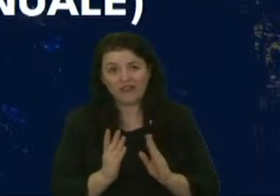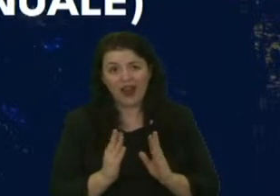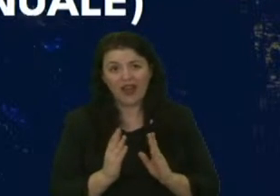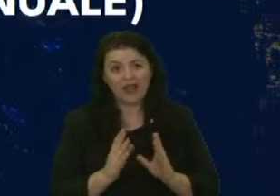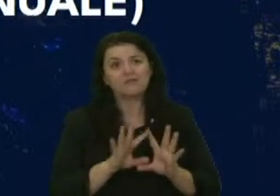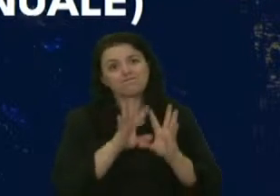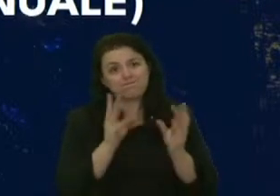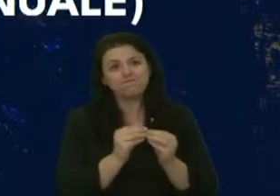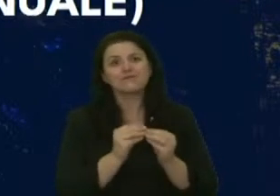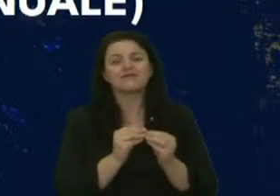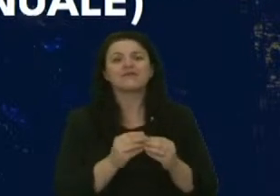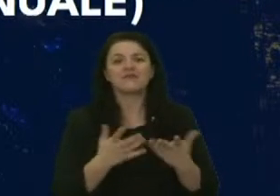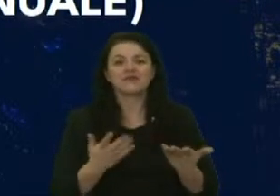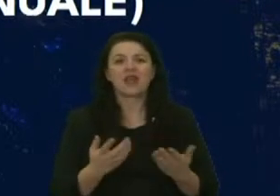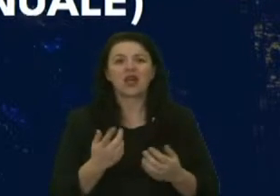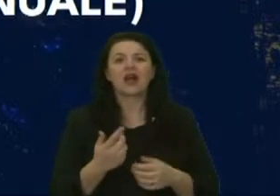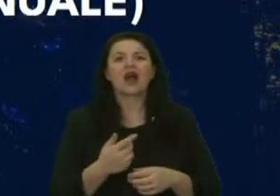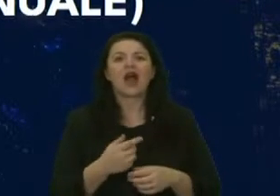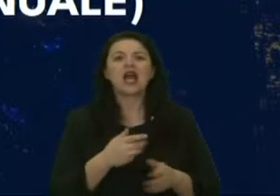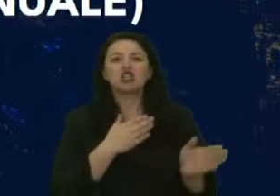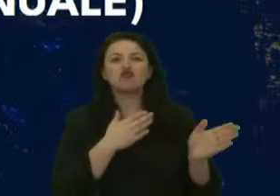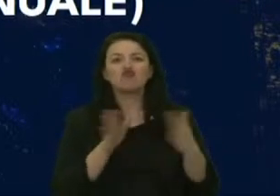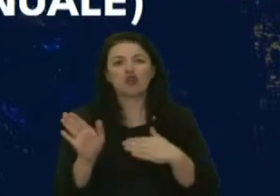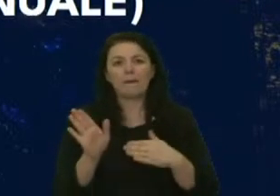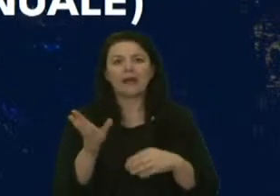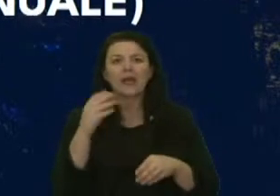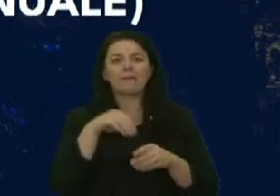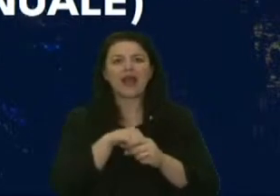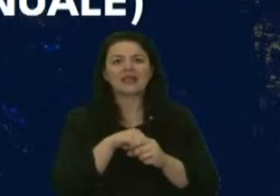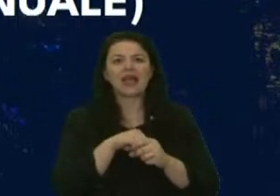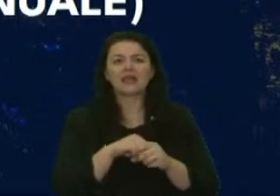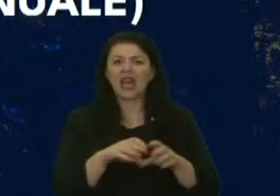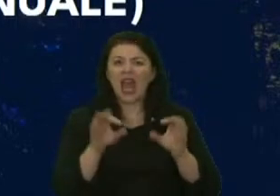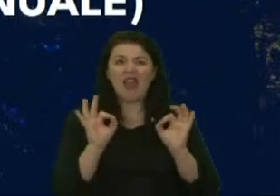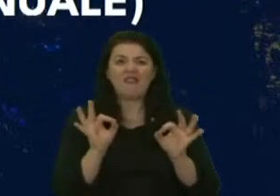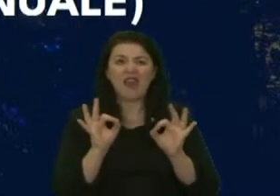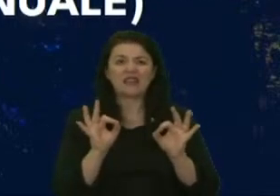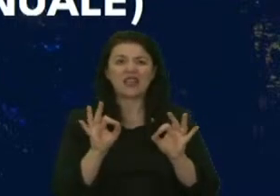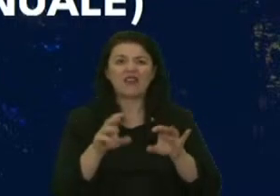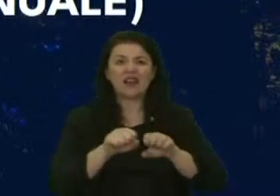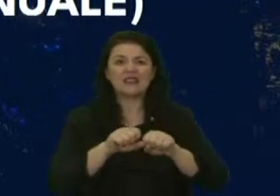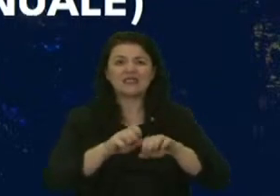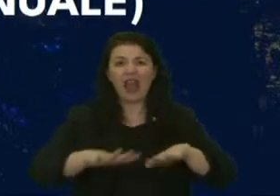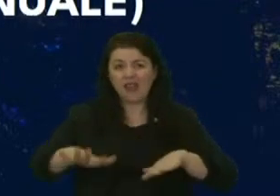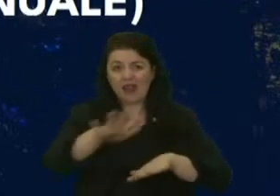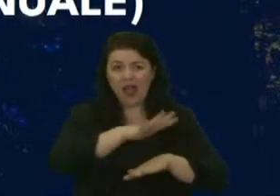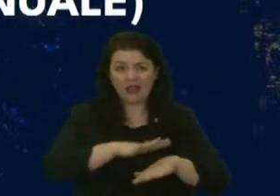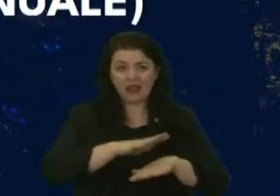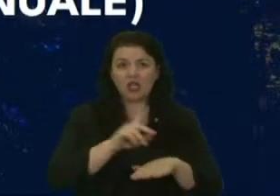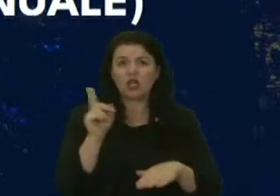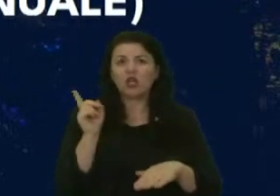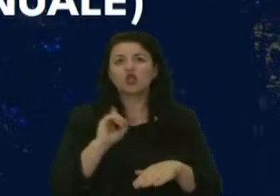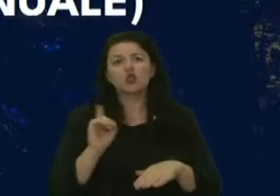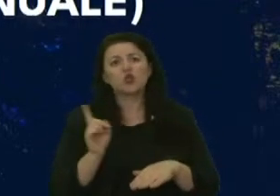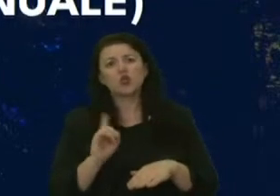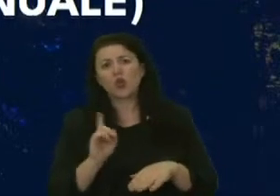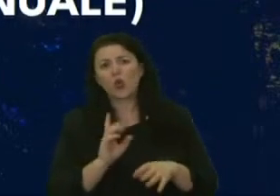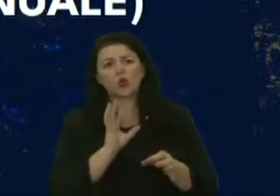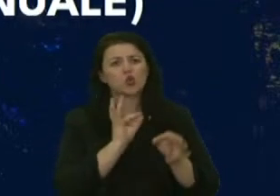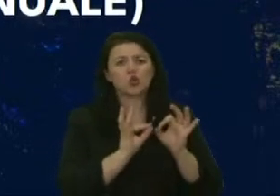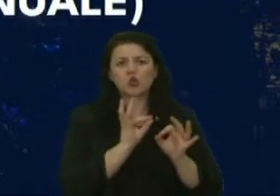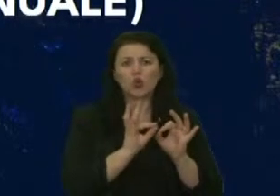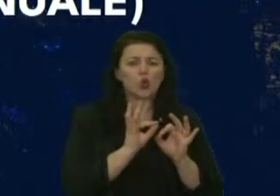adunarea proiectelor 24 de proiecte încep implementarea efectivă în teren Deci repet nu Dali nu studiul de PR